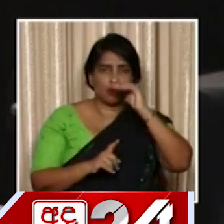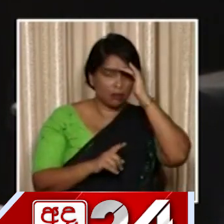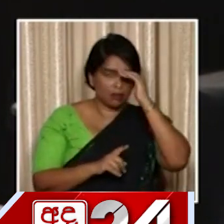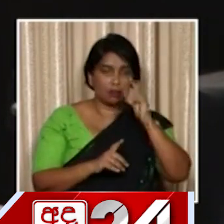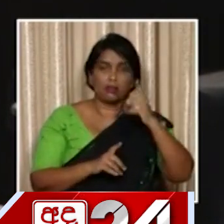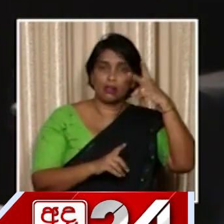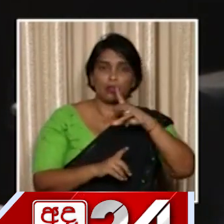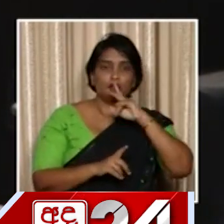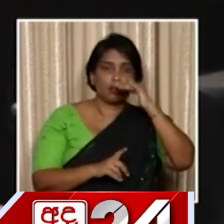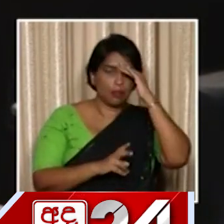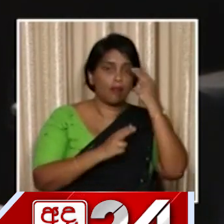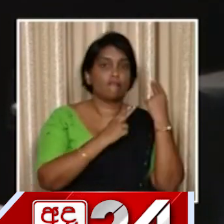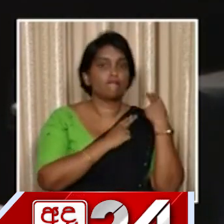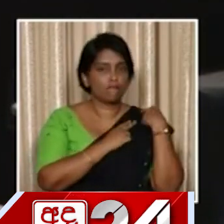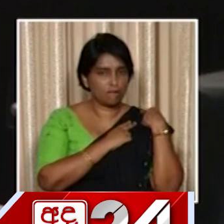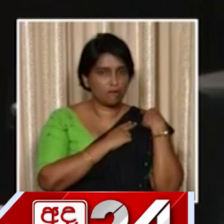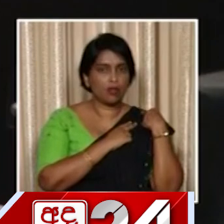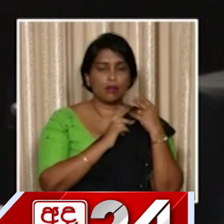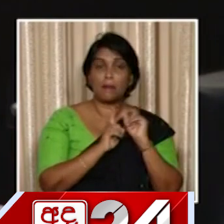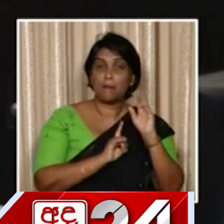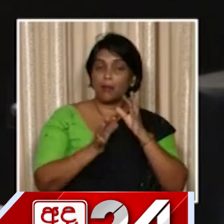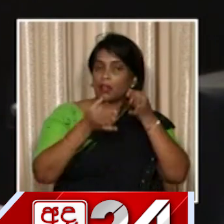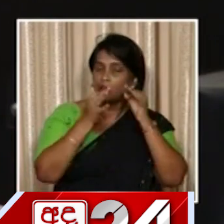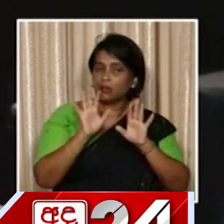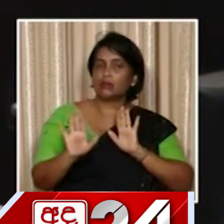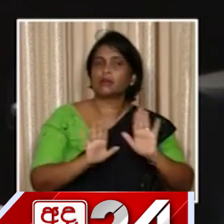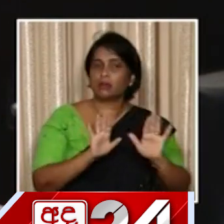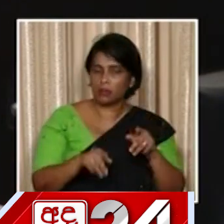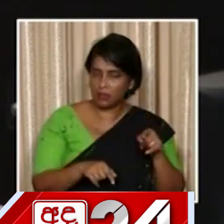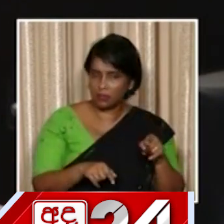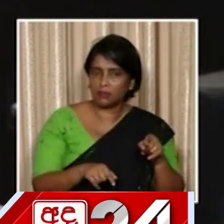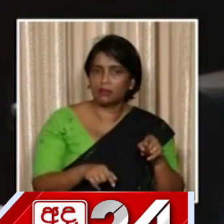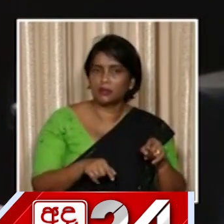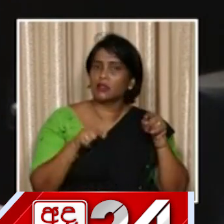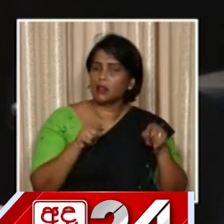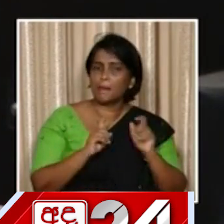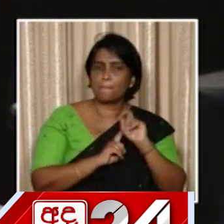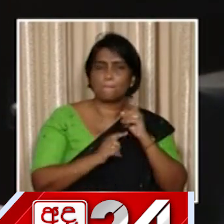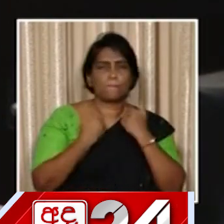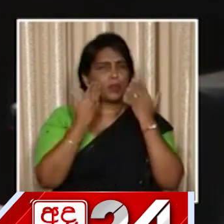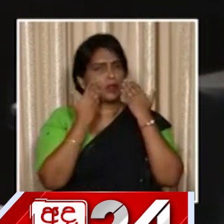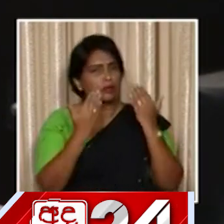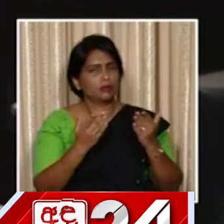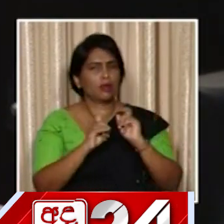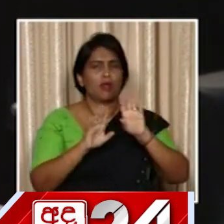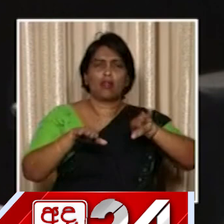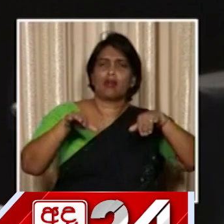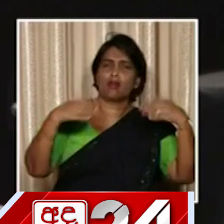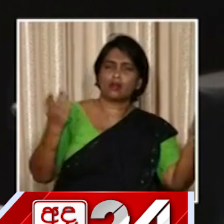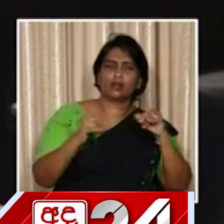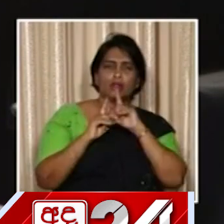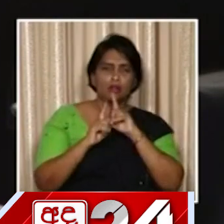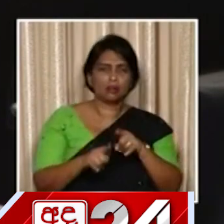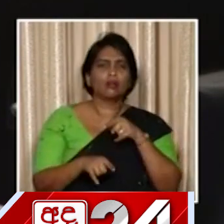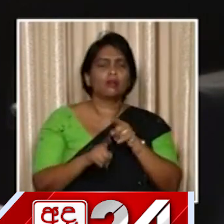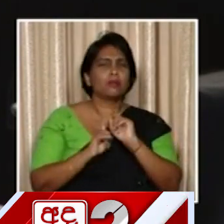නියෝජ්‍ය කතානායකතුමාගේ වගකීම තමයි සභාව විධිමත් විදියට මෙහෙවන එක මේ සභාව දෙස බැලුවත් සභාවෙන් එළිය යකින් ඇහුවත්